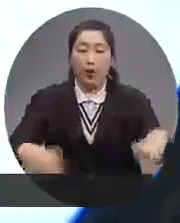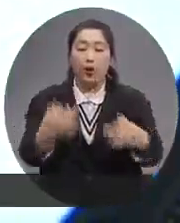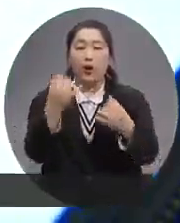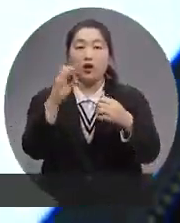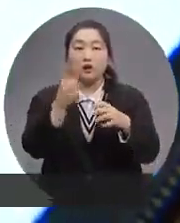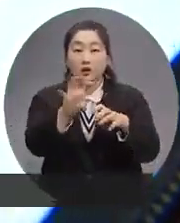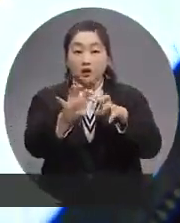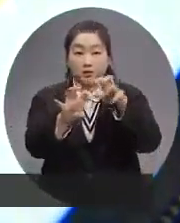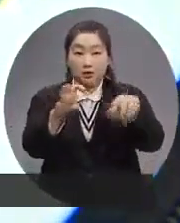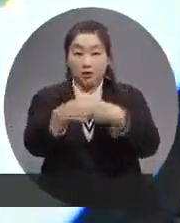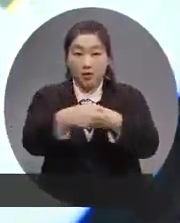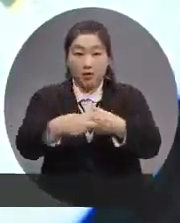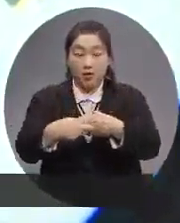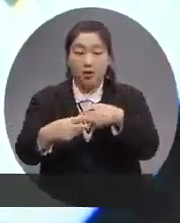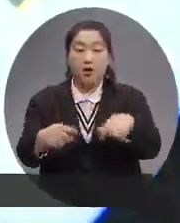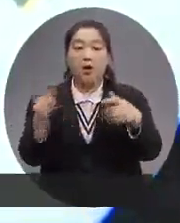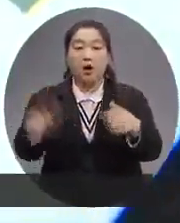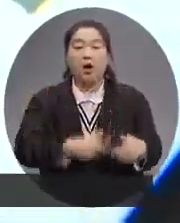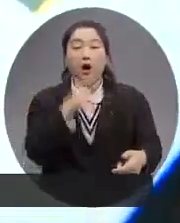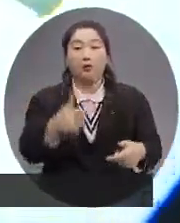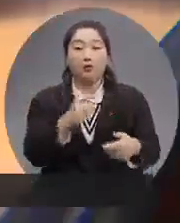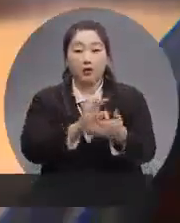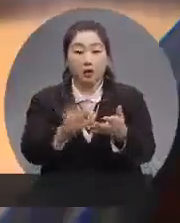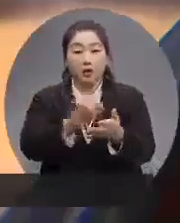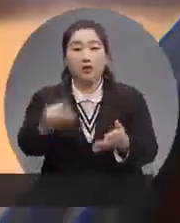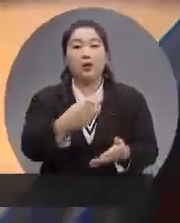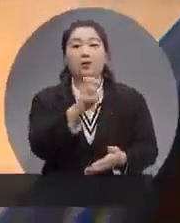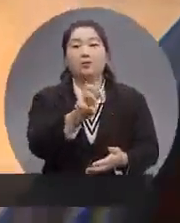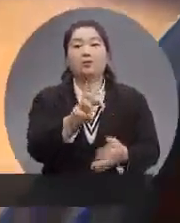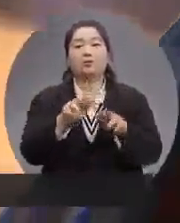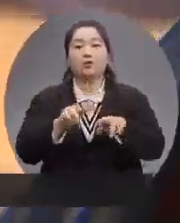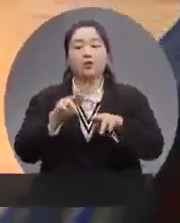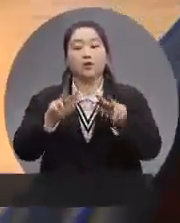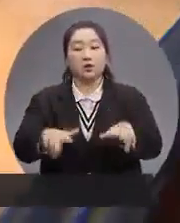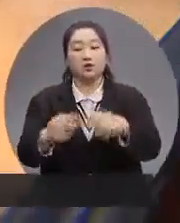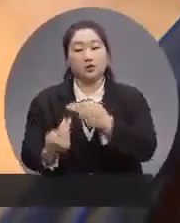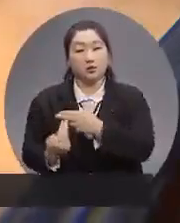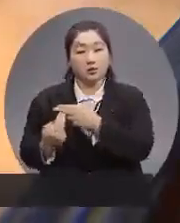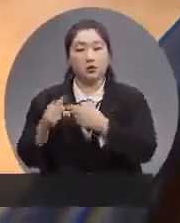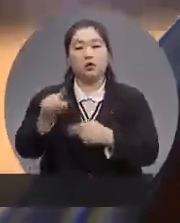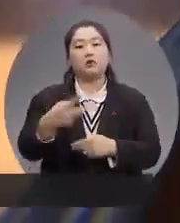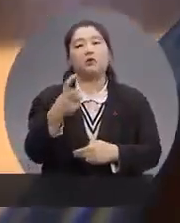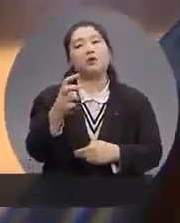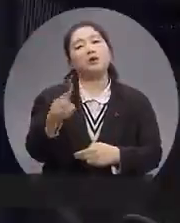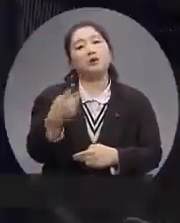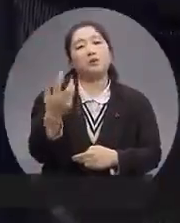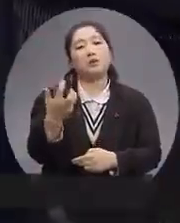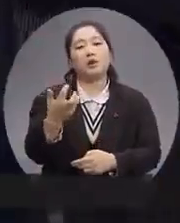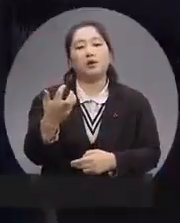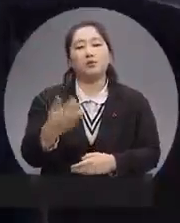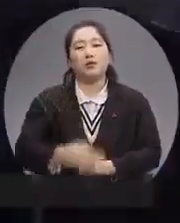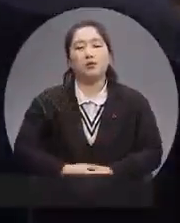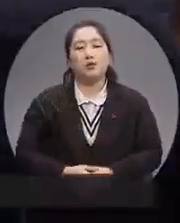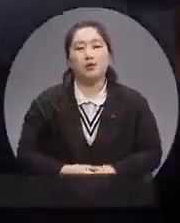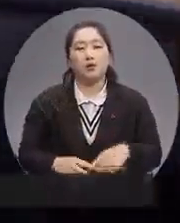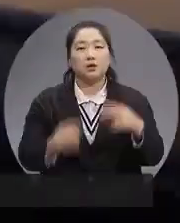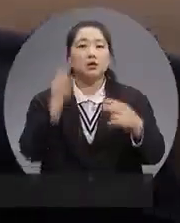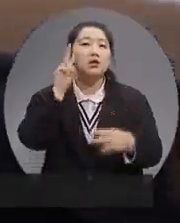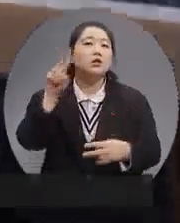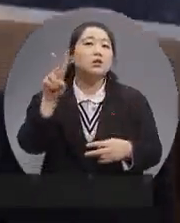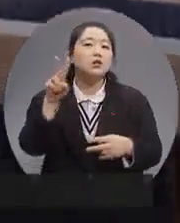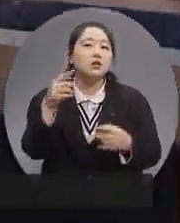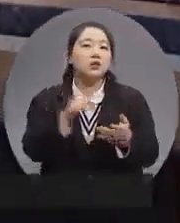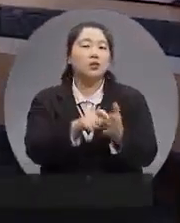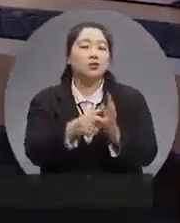하루에 쓰이는 혈액은 130여 팩, 현재 보유량은 280팩을 조금 넘습니다. 2.2일 동안 쓸 수